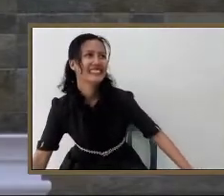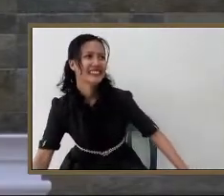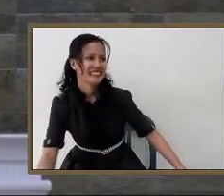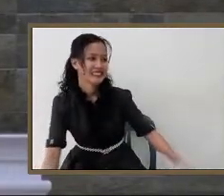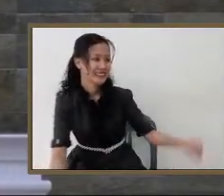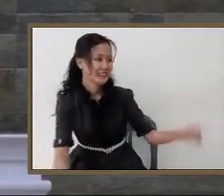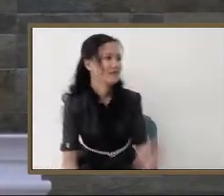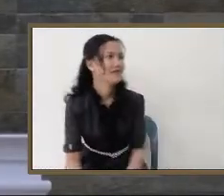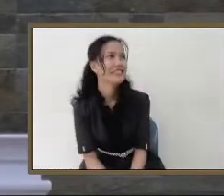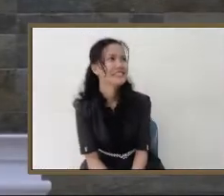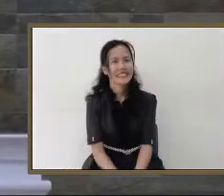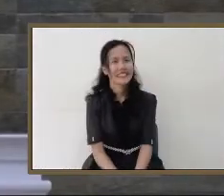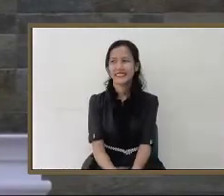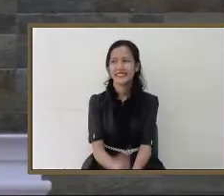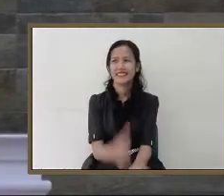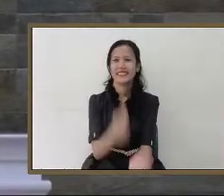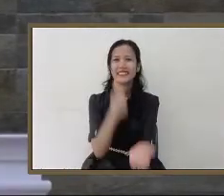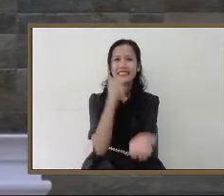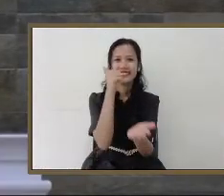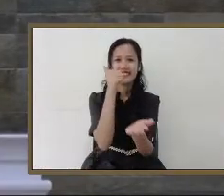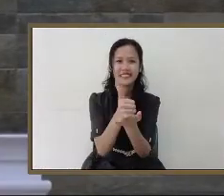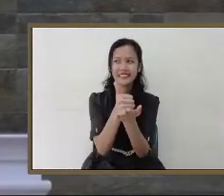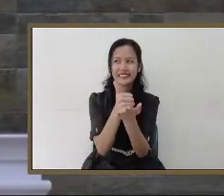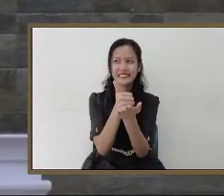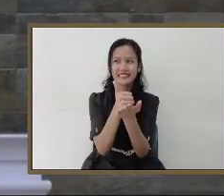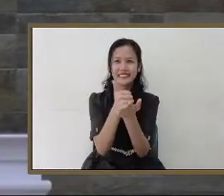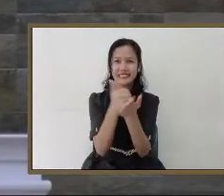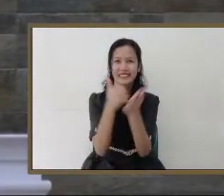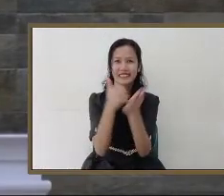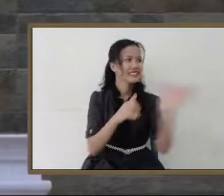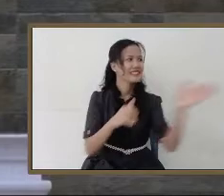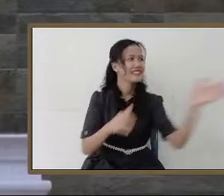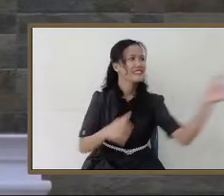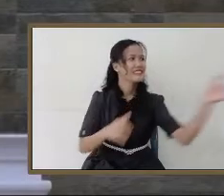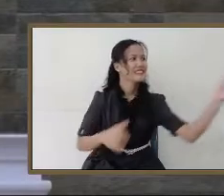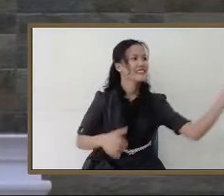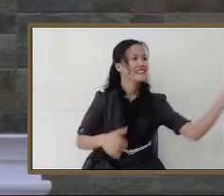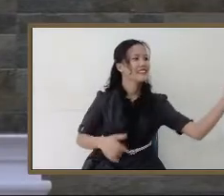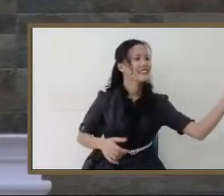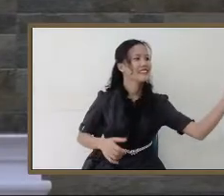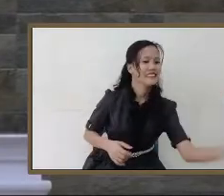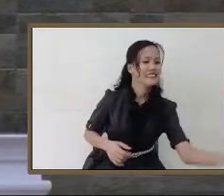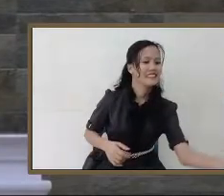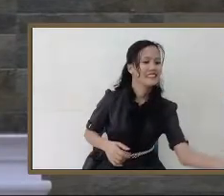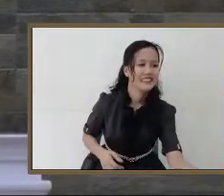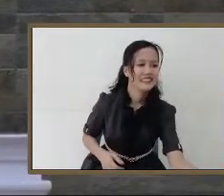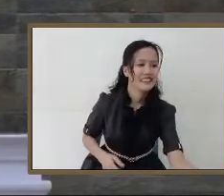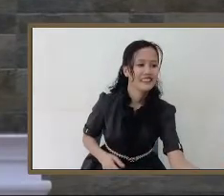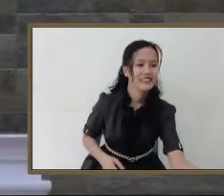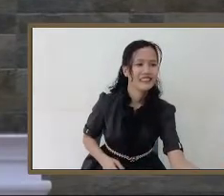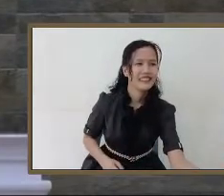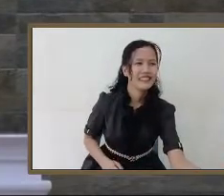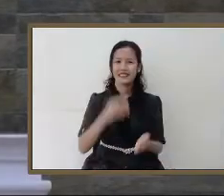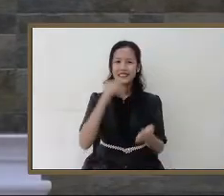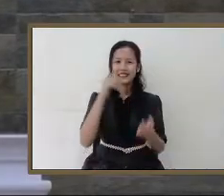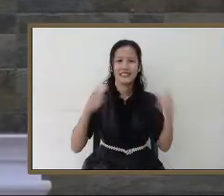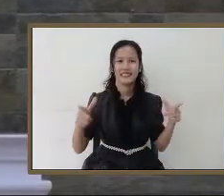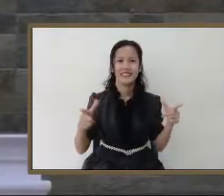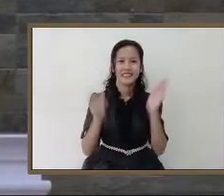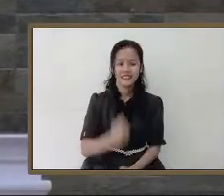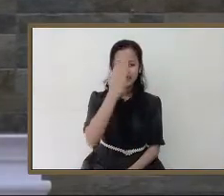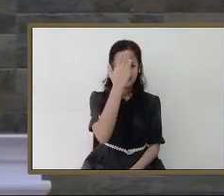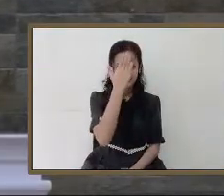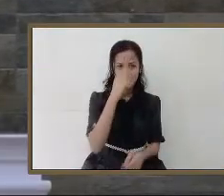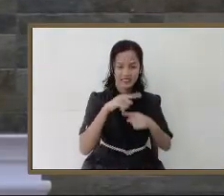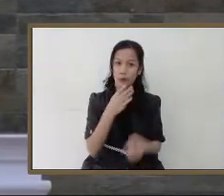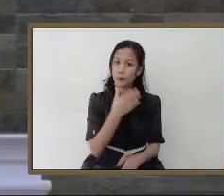amen. That was a great singing, amen. Alam niyo po, pagka hindi kayo sumabay talaga sa awitin, sa awitan natin, believe me, you will